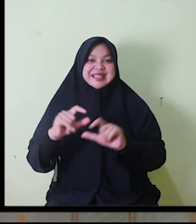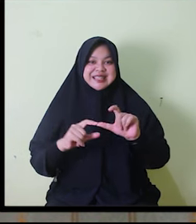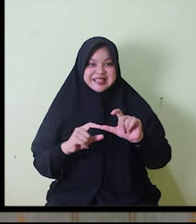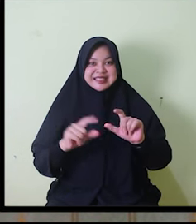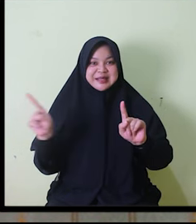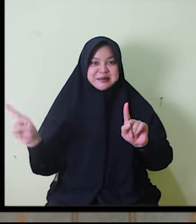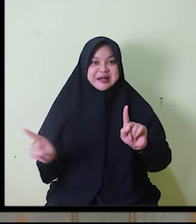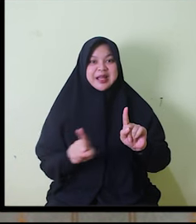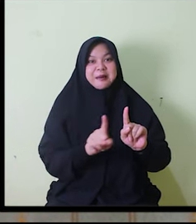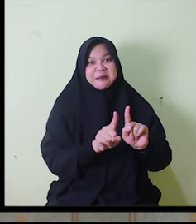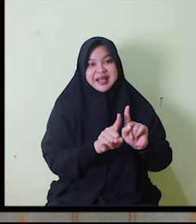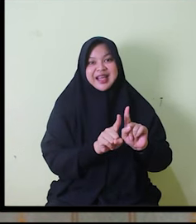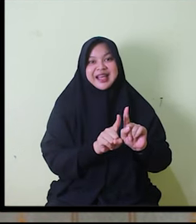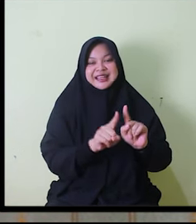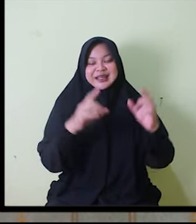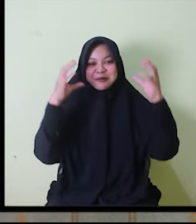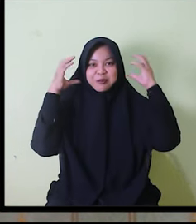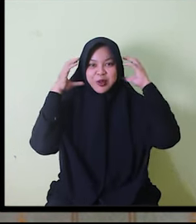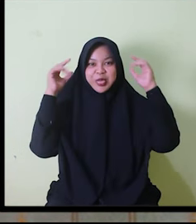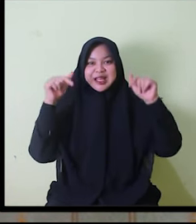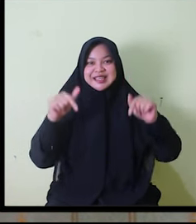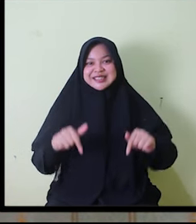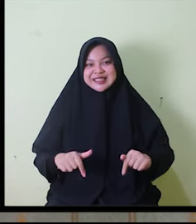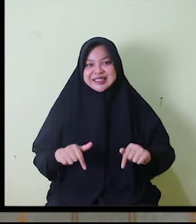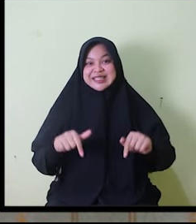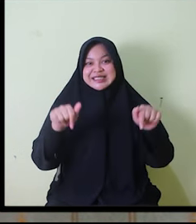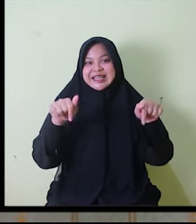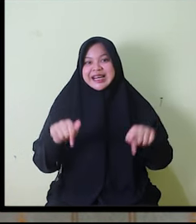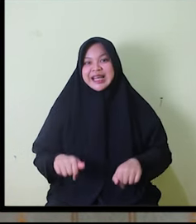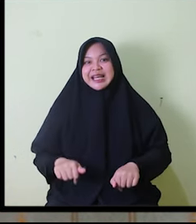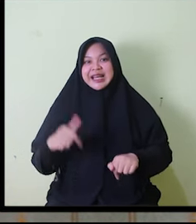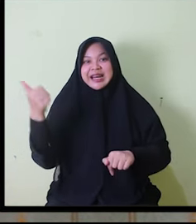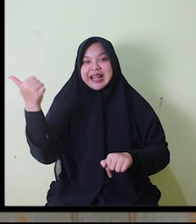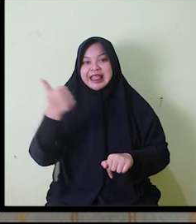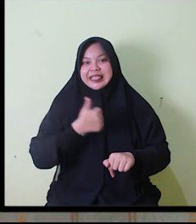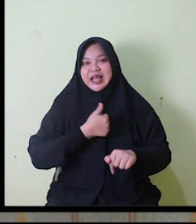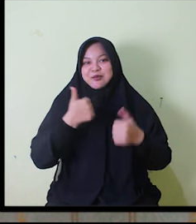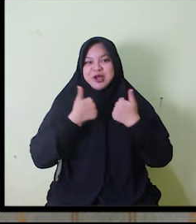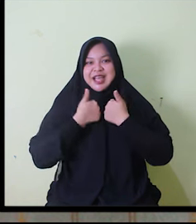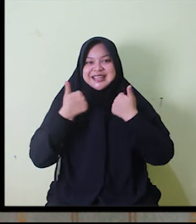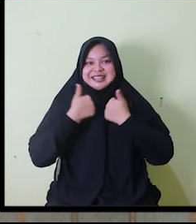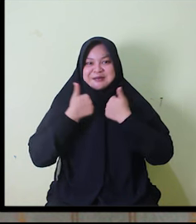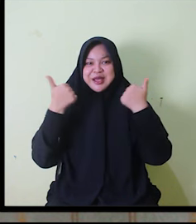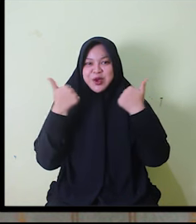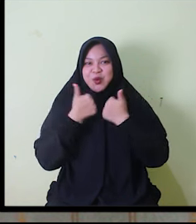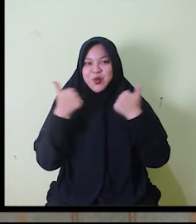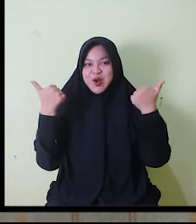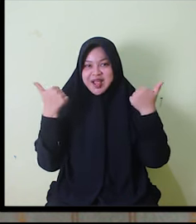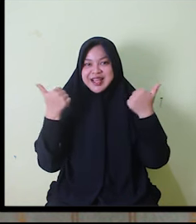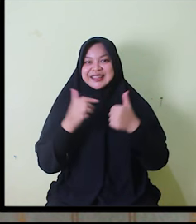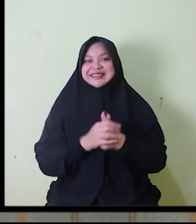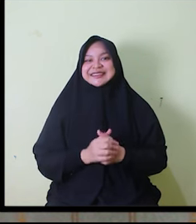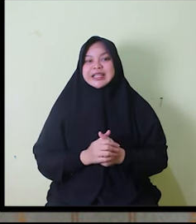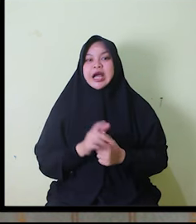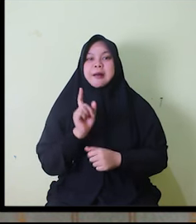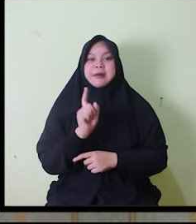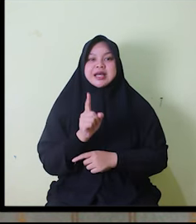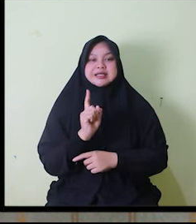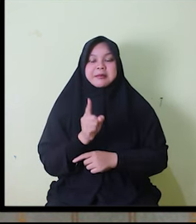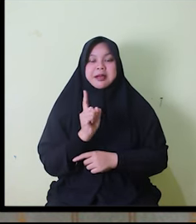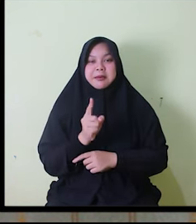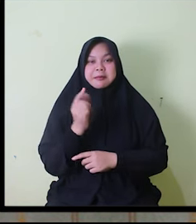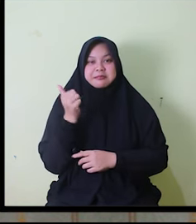ini kali ini kita kedatangan tamu yang sangat istimewa dan spesial karena ee